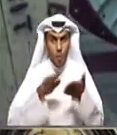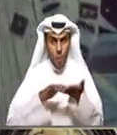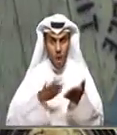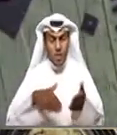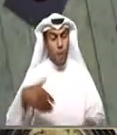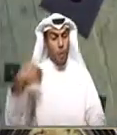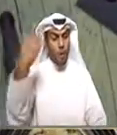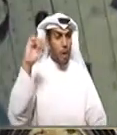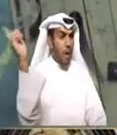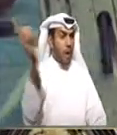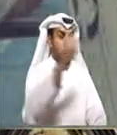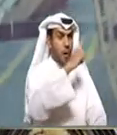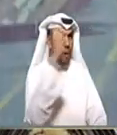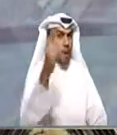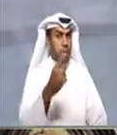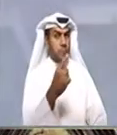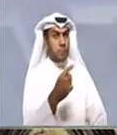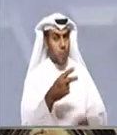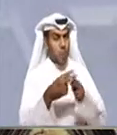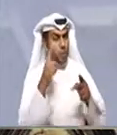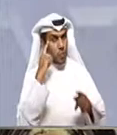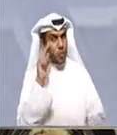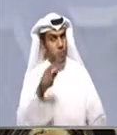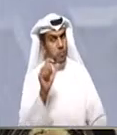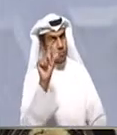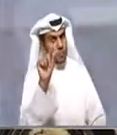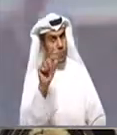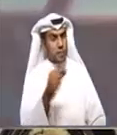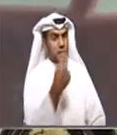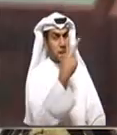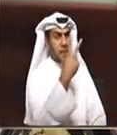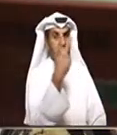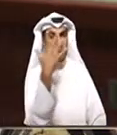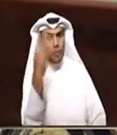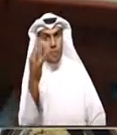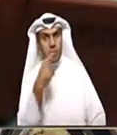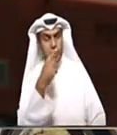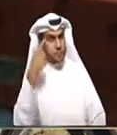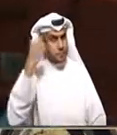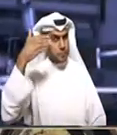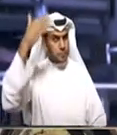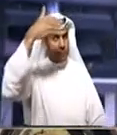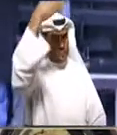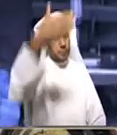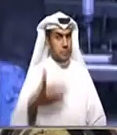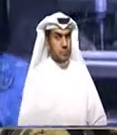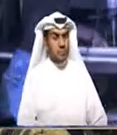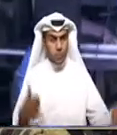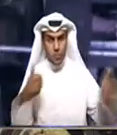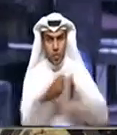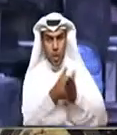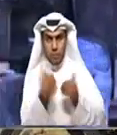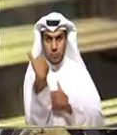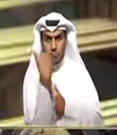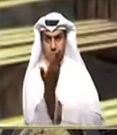رؤية كويت جديدة 2035. وقال مدير عام الهيئة إن شهادة الاعتراف